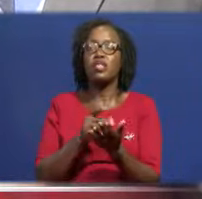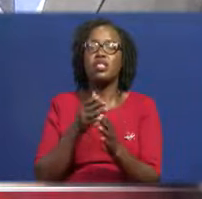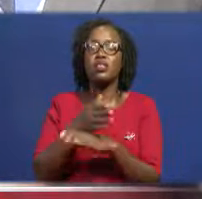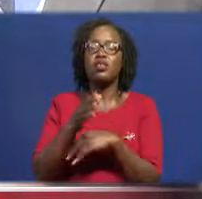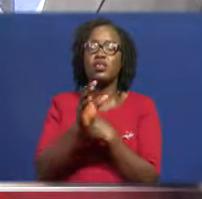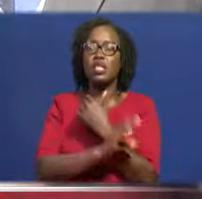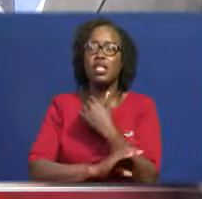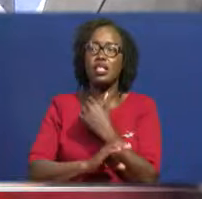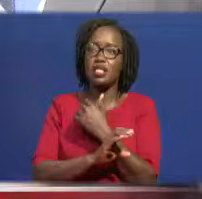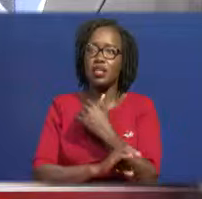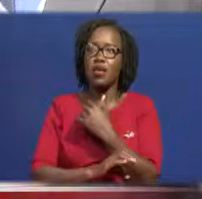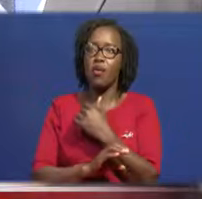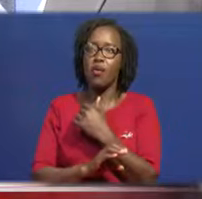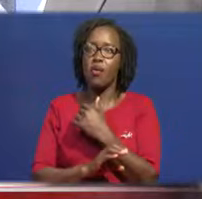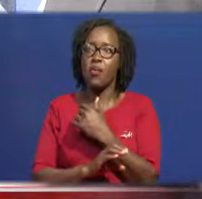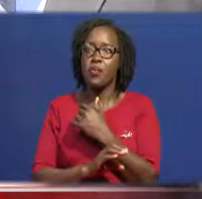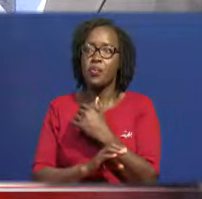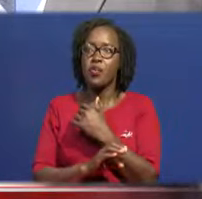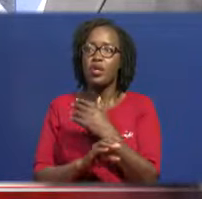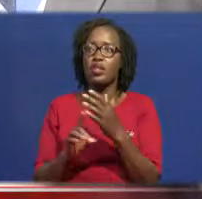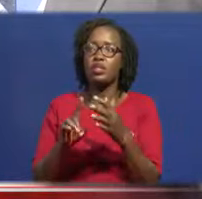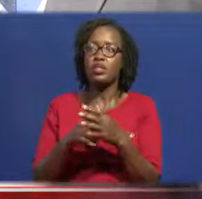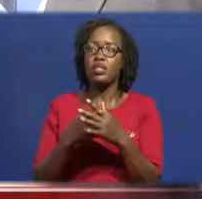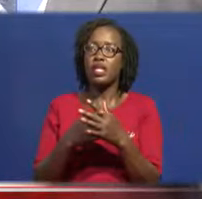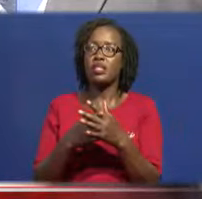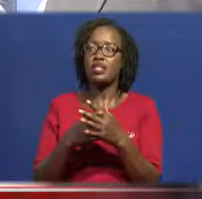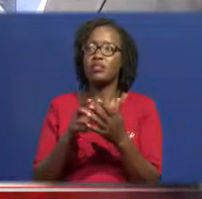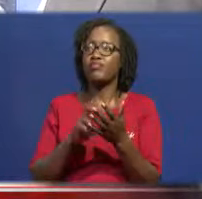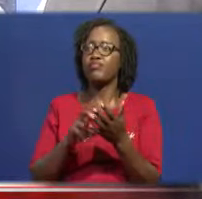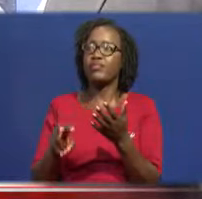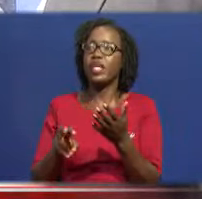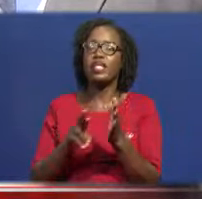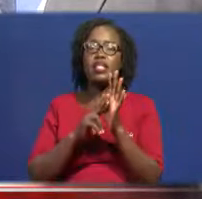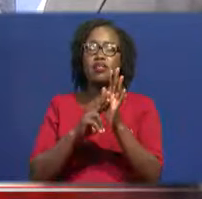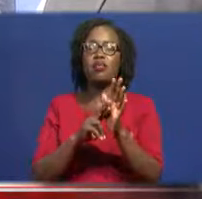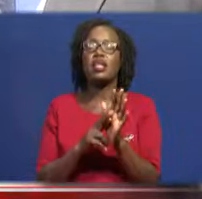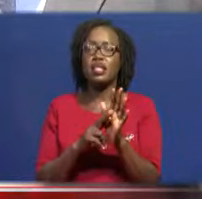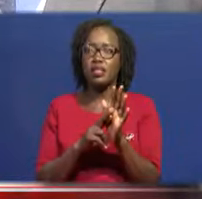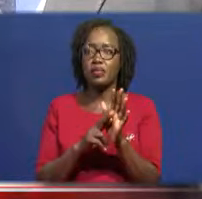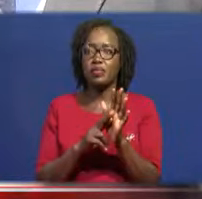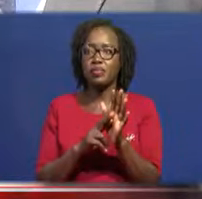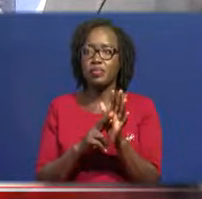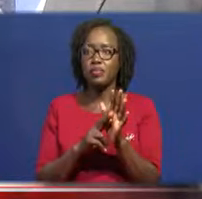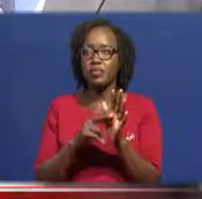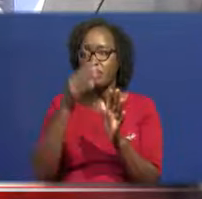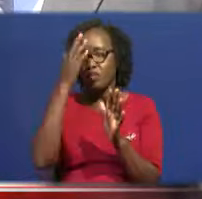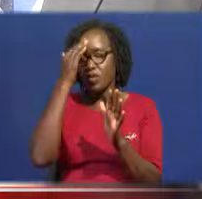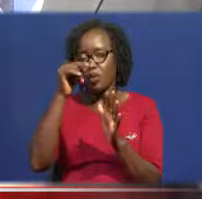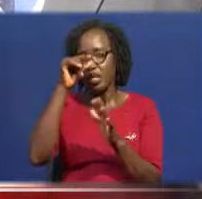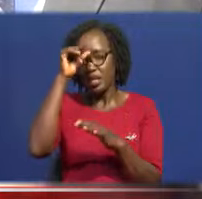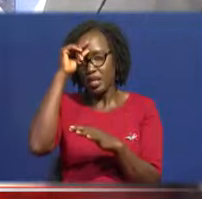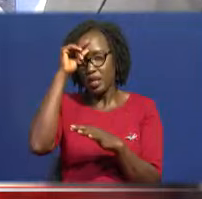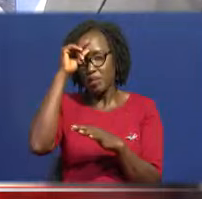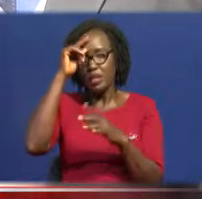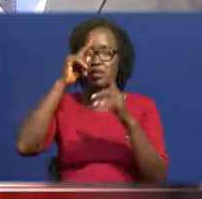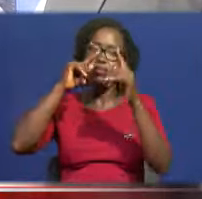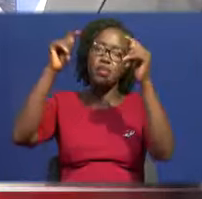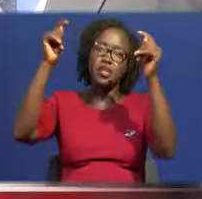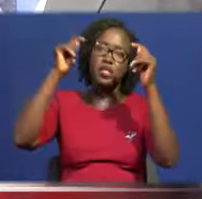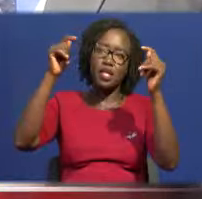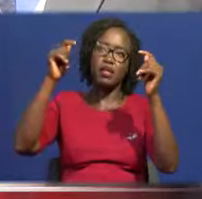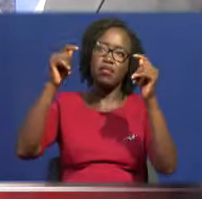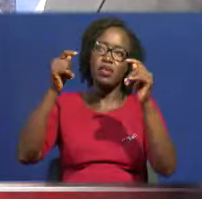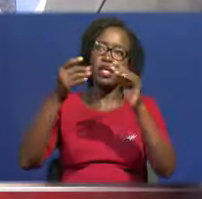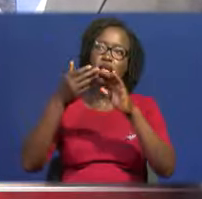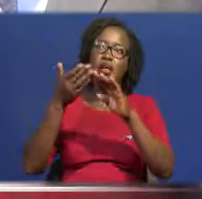the country to begin discharging patients and referring them. Because the government has been on strike for the